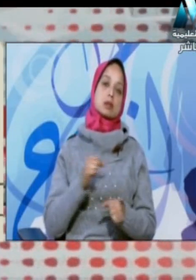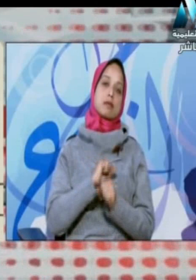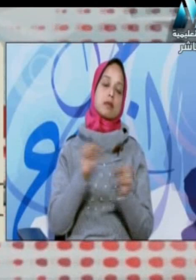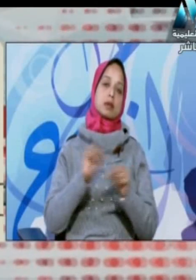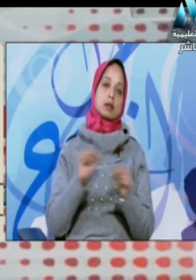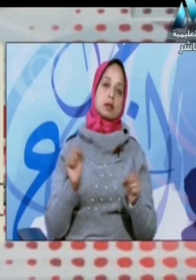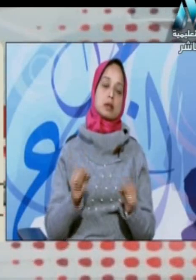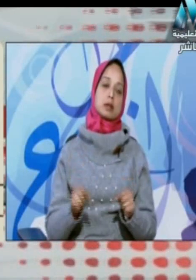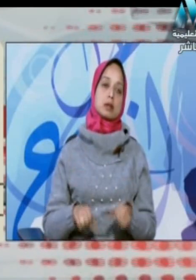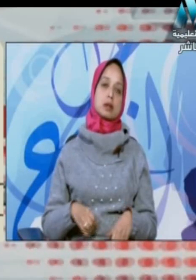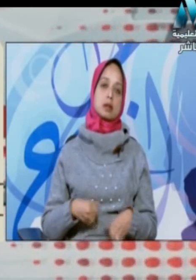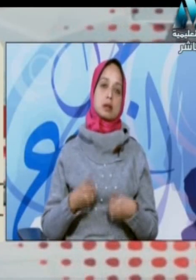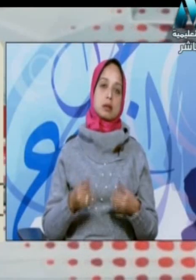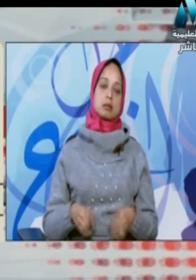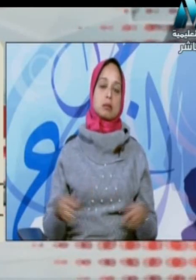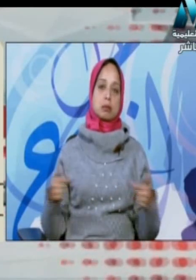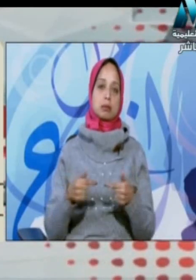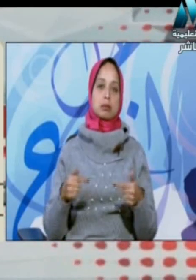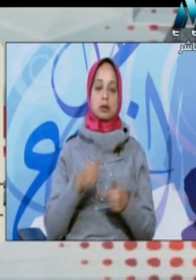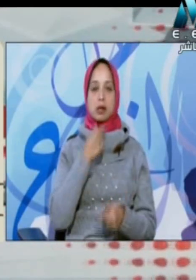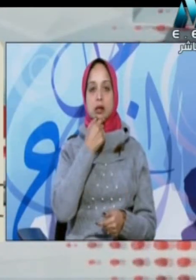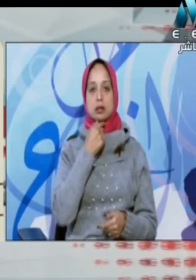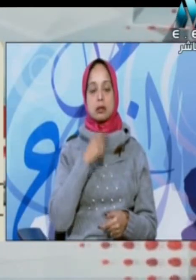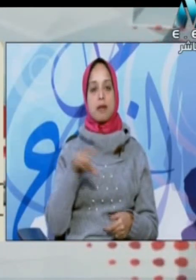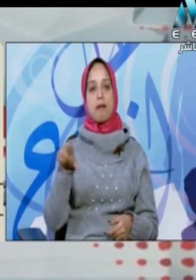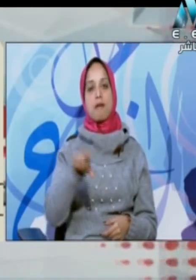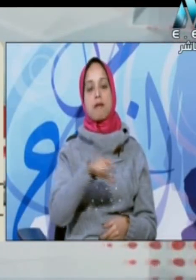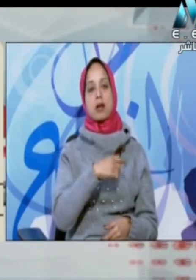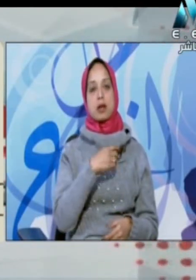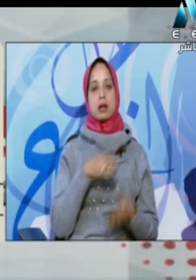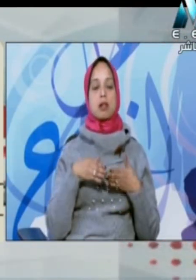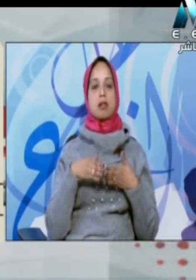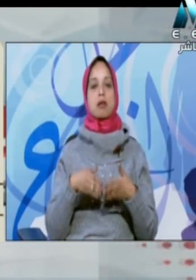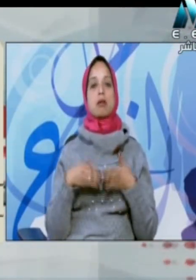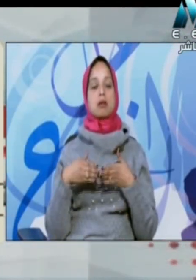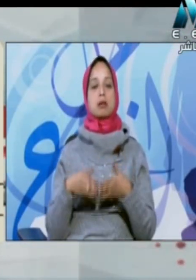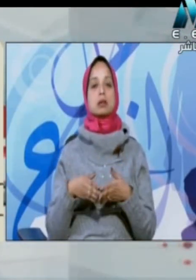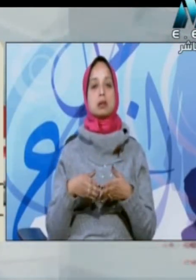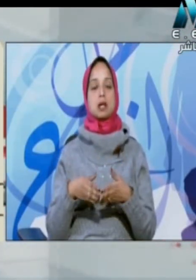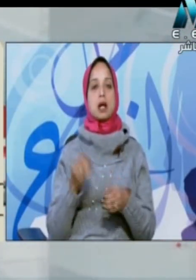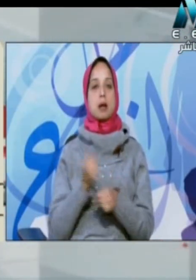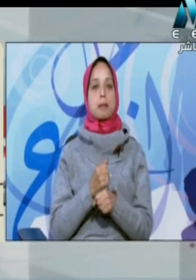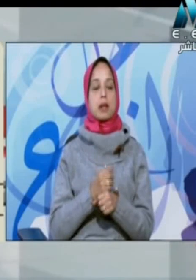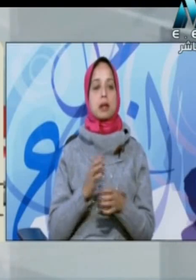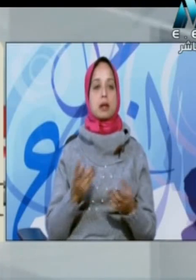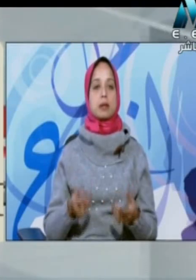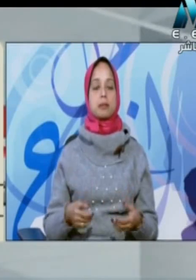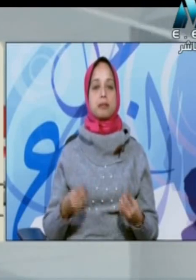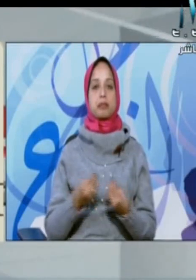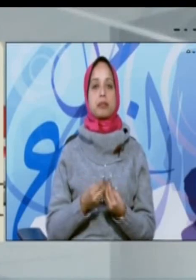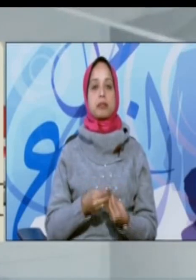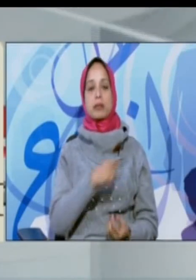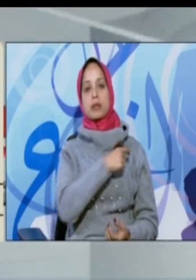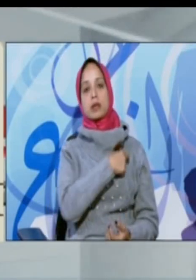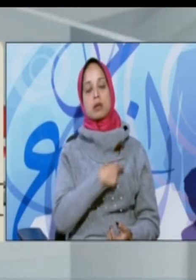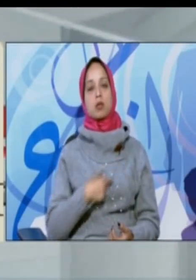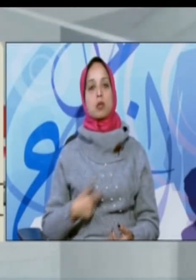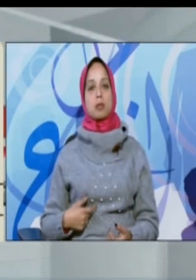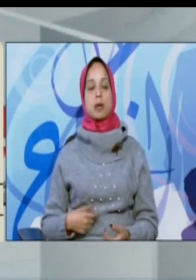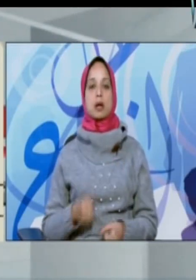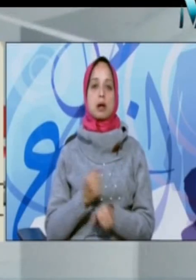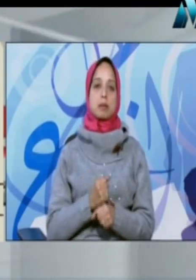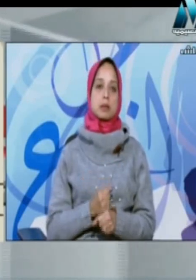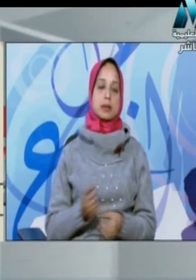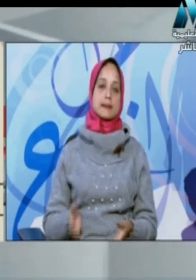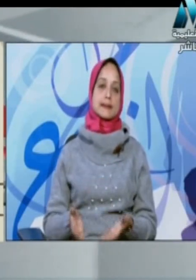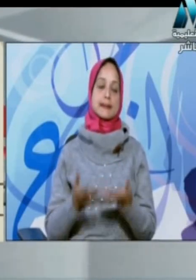النحاس بمهاجمة إيه الإنجليز في منطقة القناة. الفدائيين أنا وإنت المدنيين، مع عملت الحكومة على زيادة حركة الفدائيين من